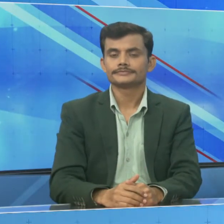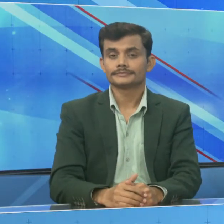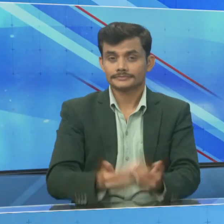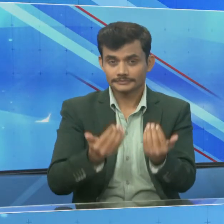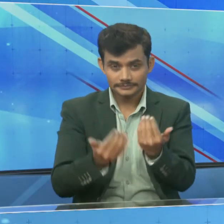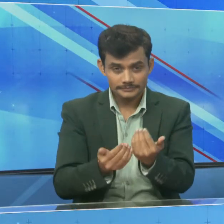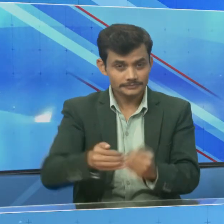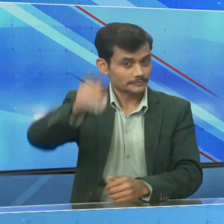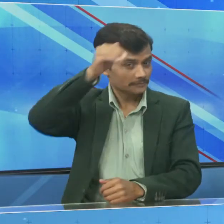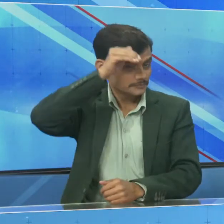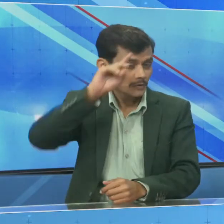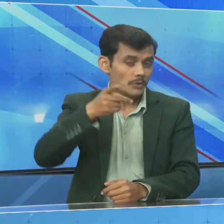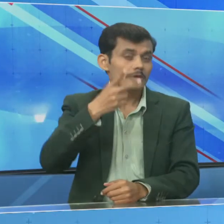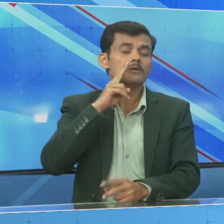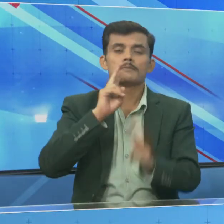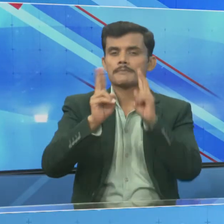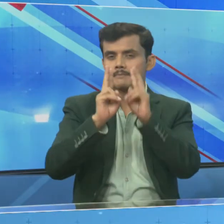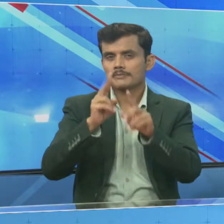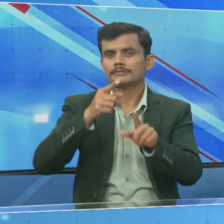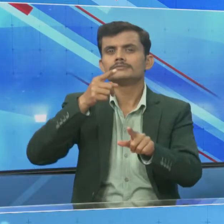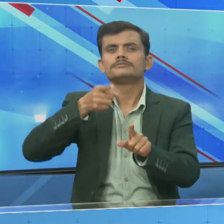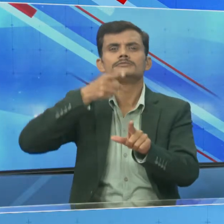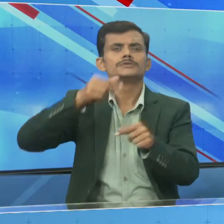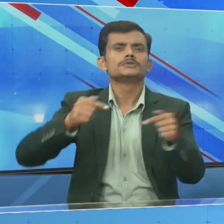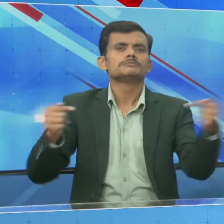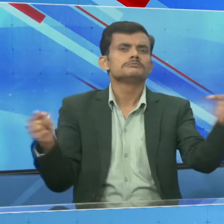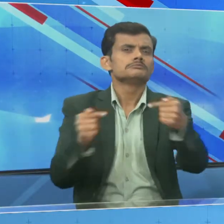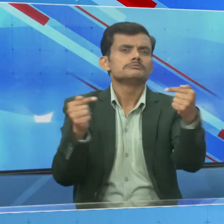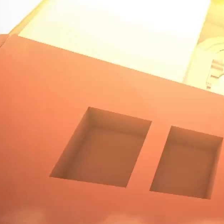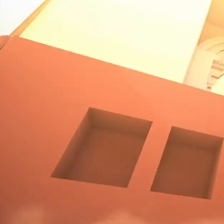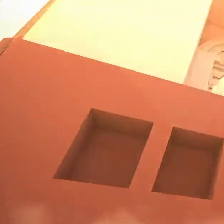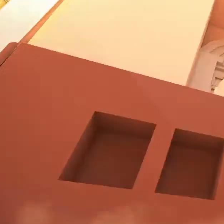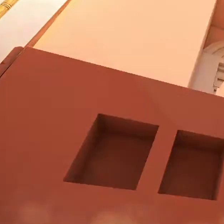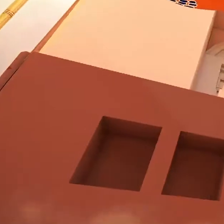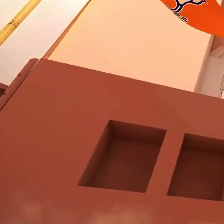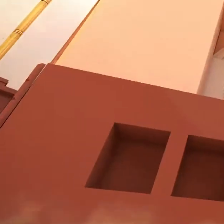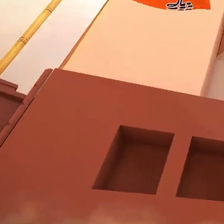और आइए बुलेटिन में सबसे पहले बात करते हैं 24 की चुनौती की।